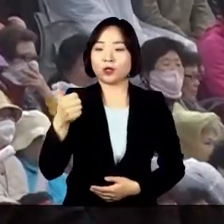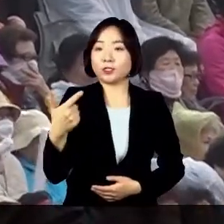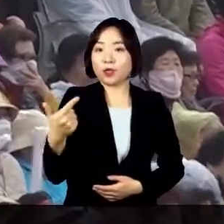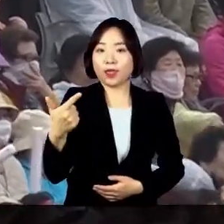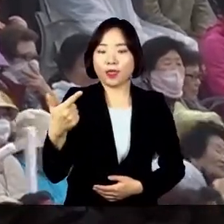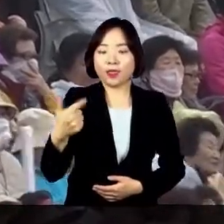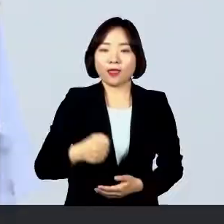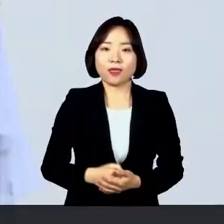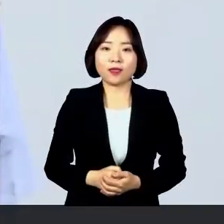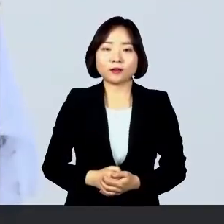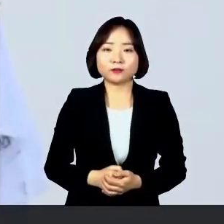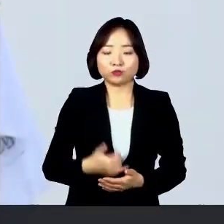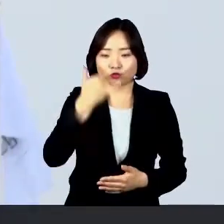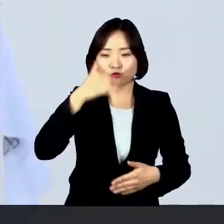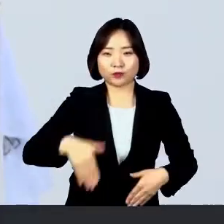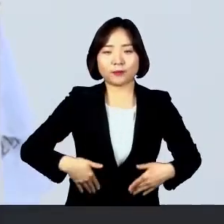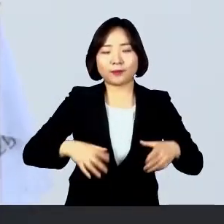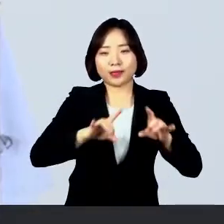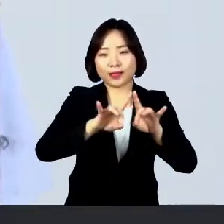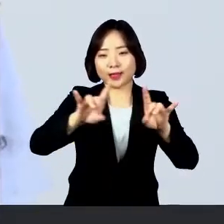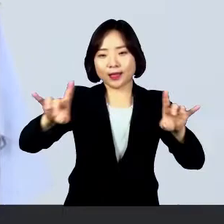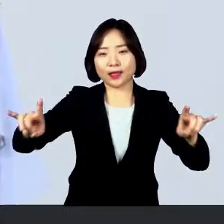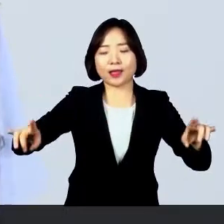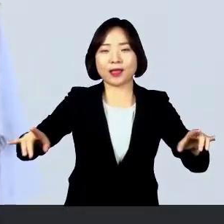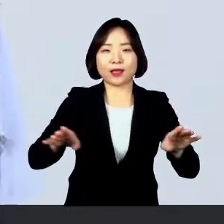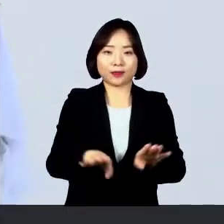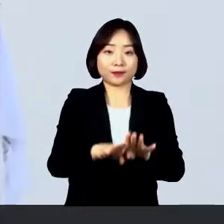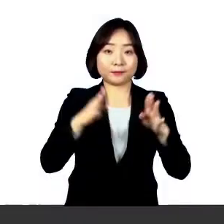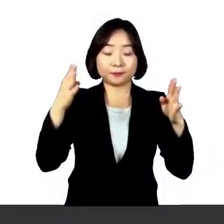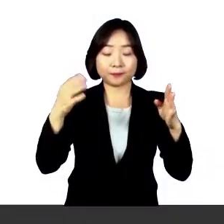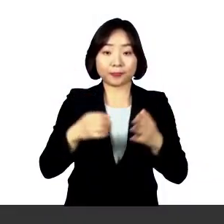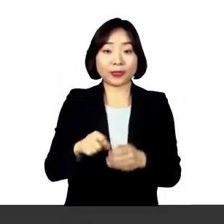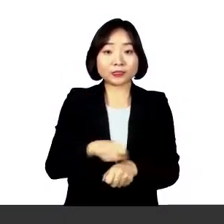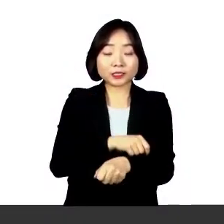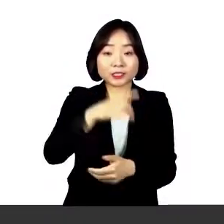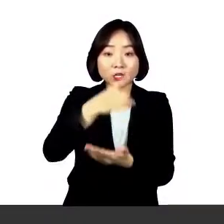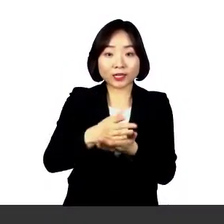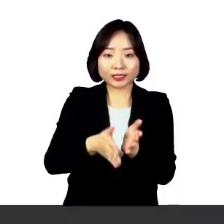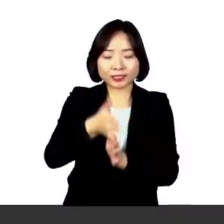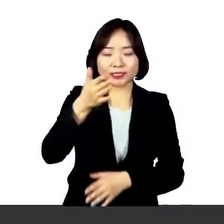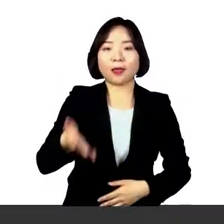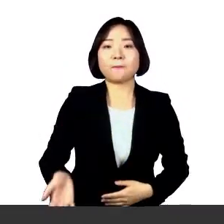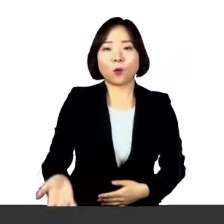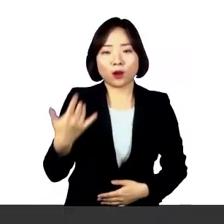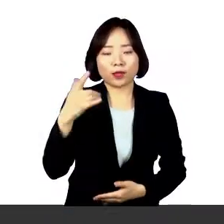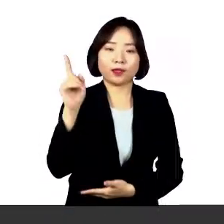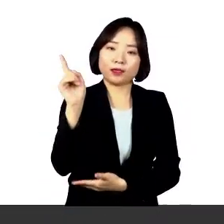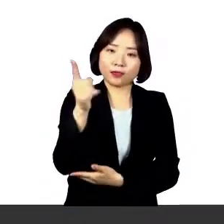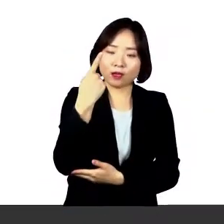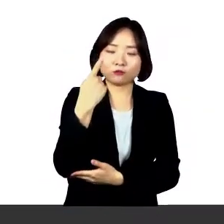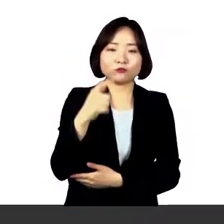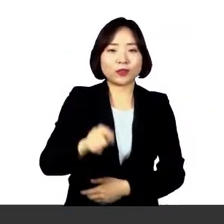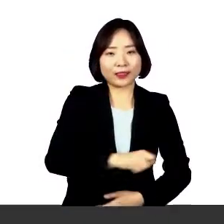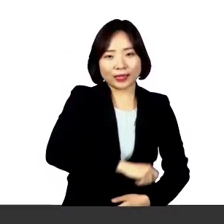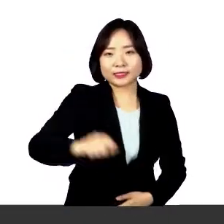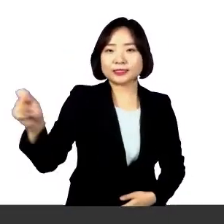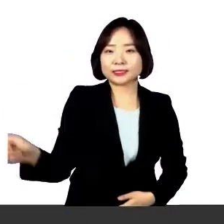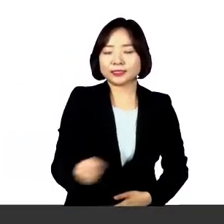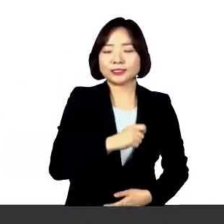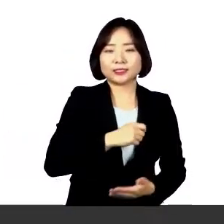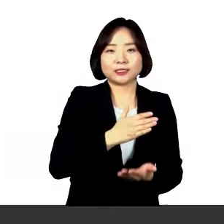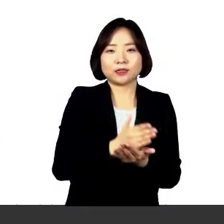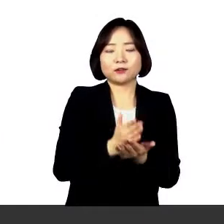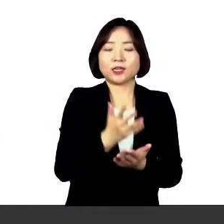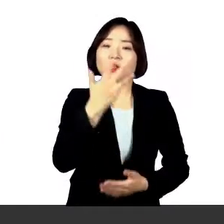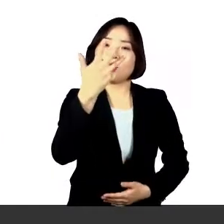종목이 충청남도 일원 각 경기장에서 펼쳐졌습니다. 특히 천안시에서는 볼링, 야구, 테니스 등